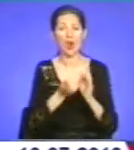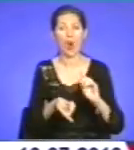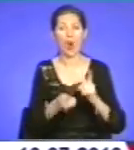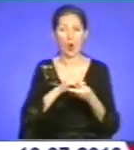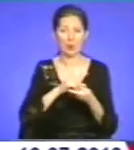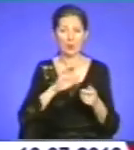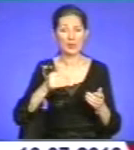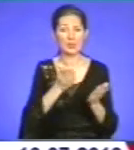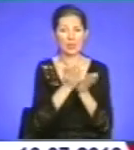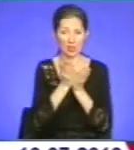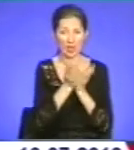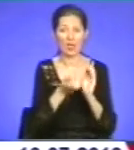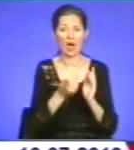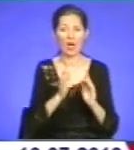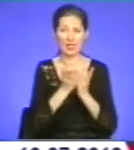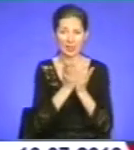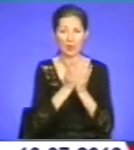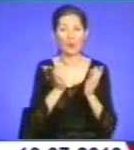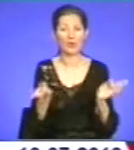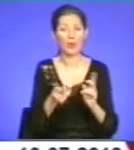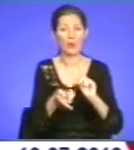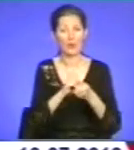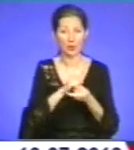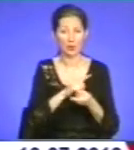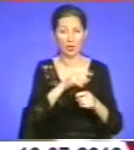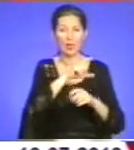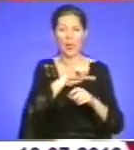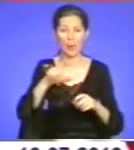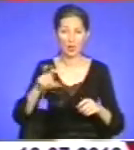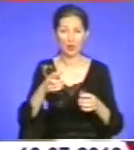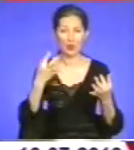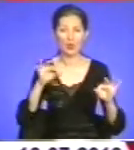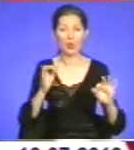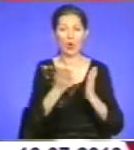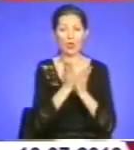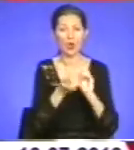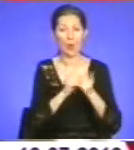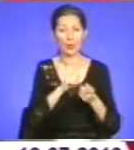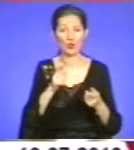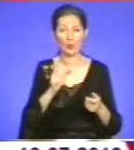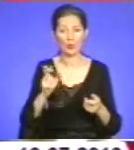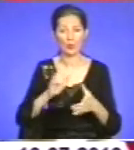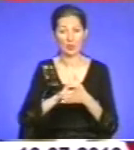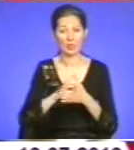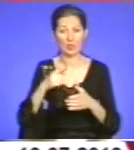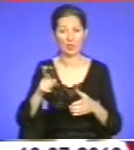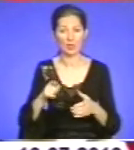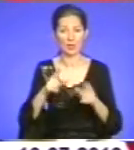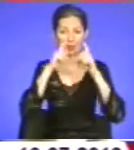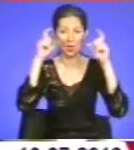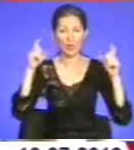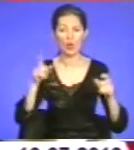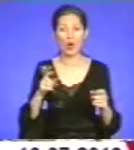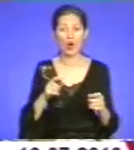потрібно повернути на полицю вільного книгообміну, щоб з нею ознайомилися й інші. Гасло руху – відпусти книгу на